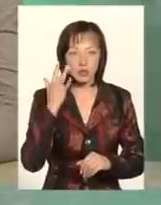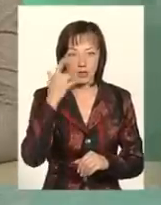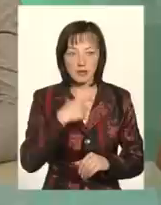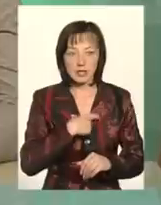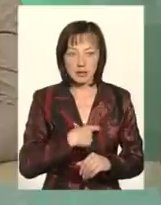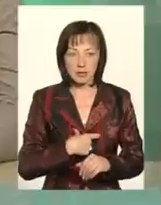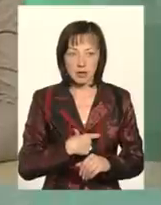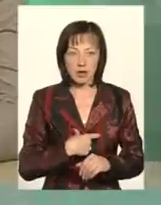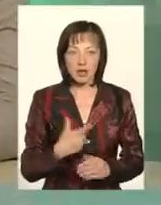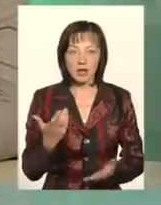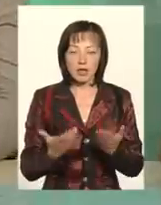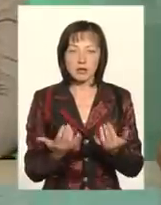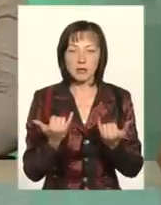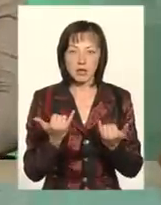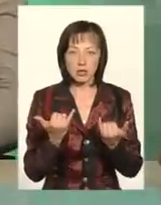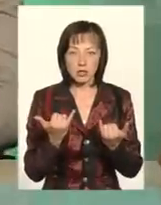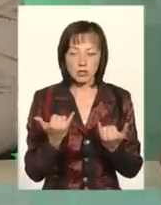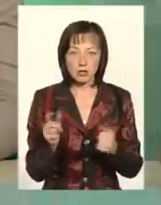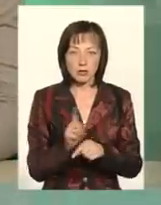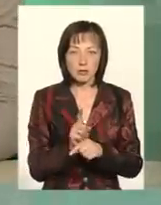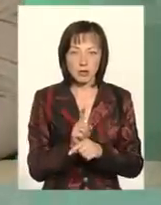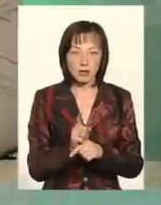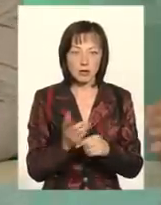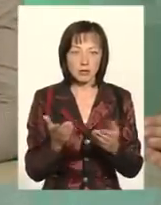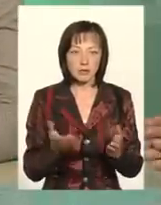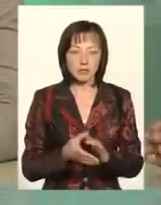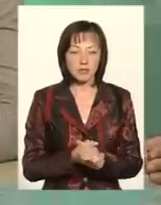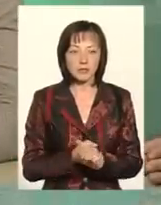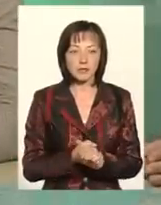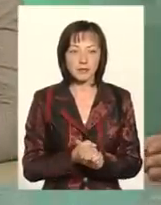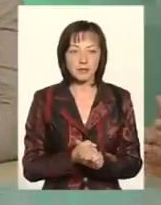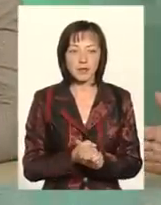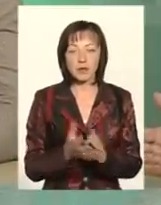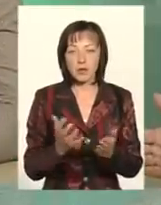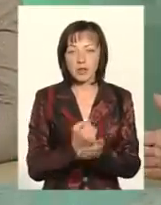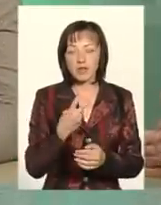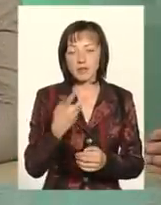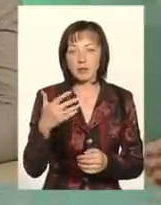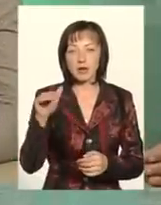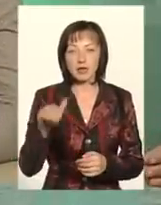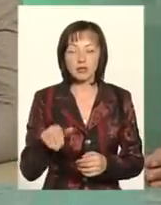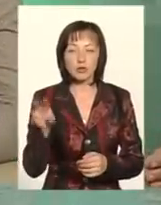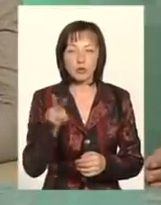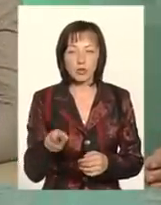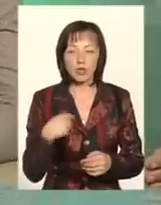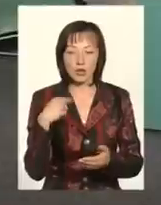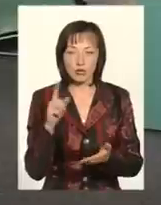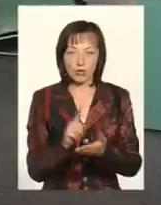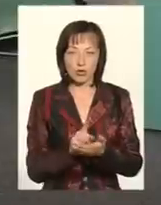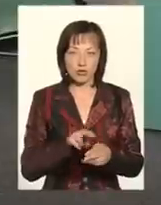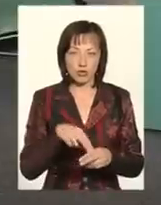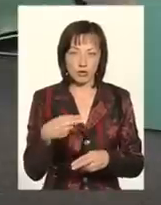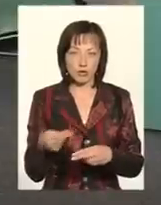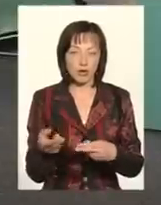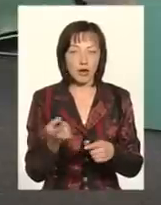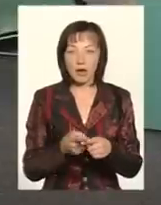если по нынешним меркам это 1 600 выходит и 25 000 доларов я ещё должен оказался